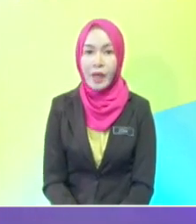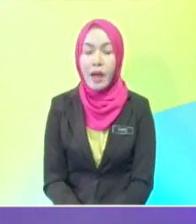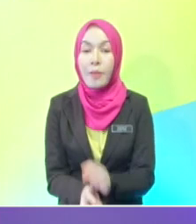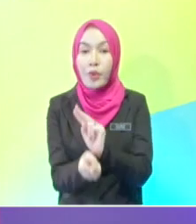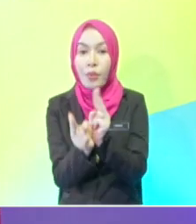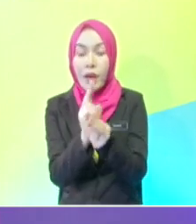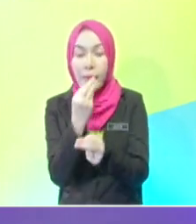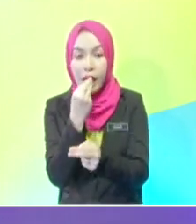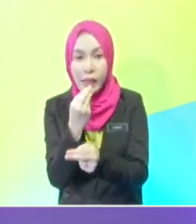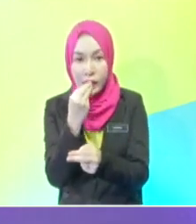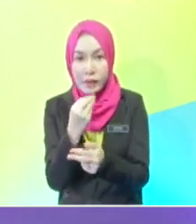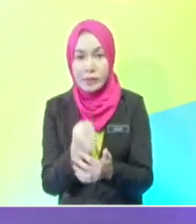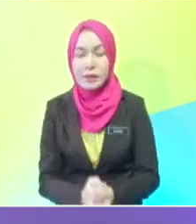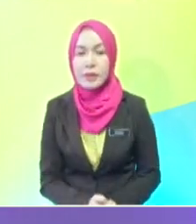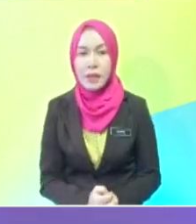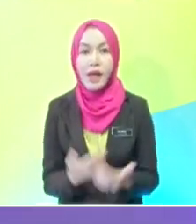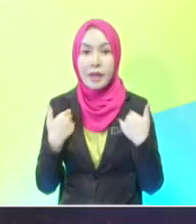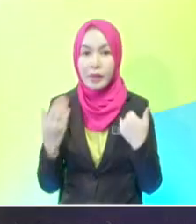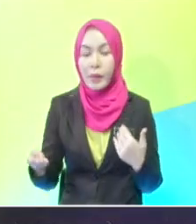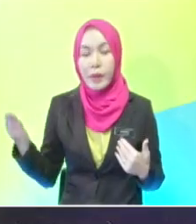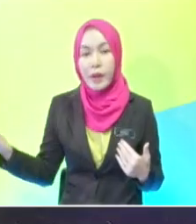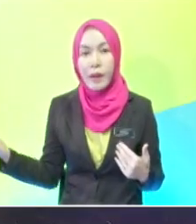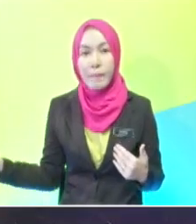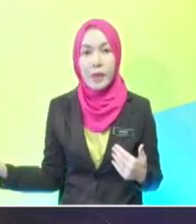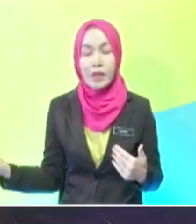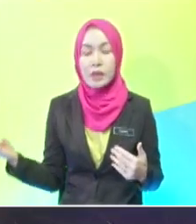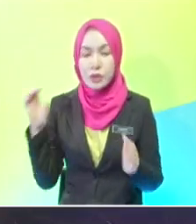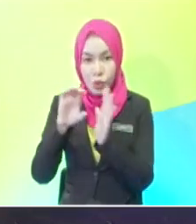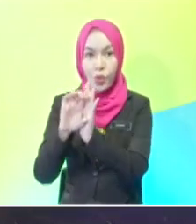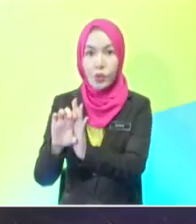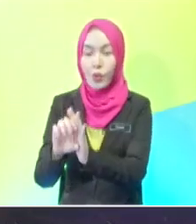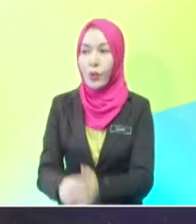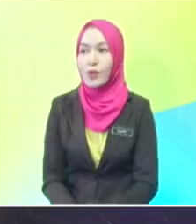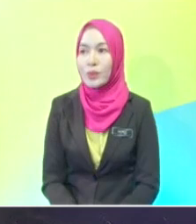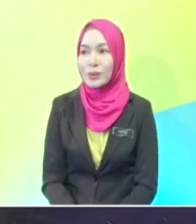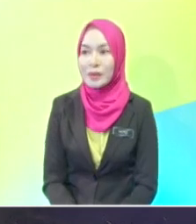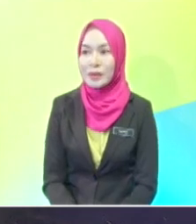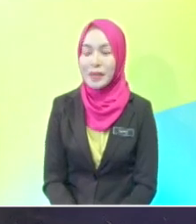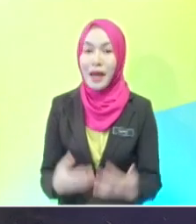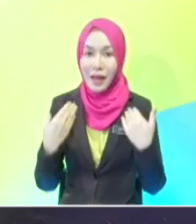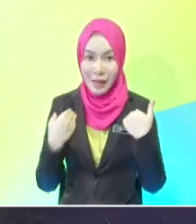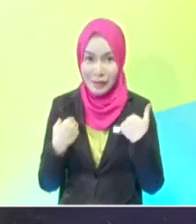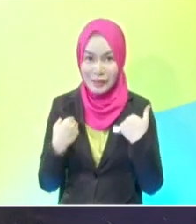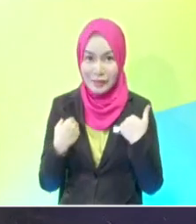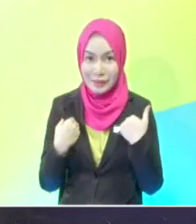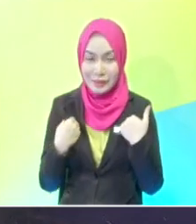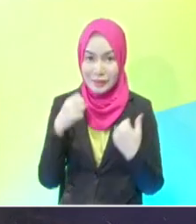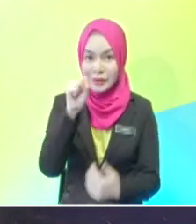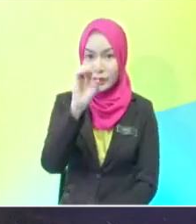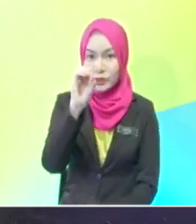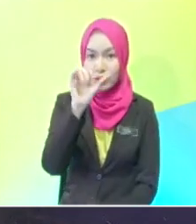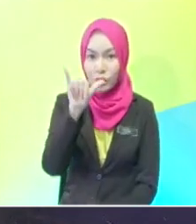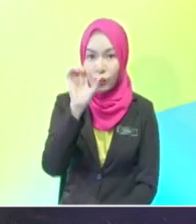kita ada beberapa contoh makanan cmf ini Oke kita ada soya kita ada kelapa